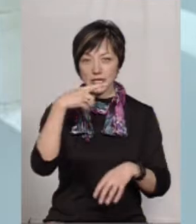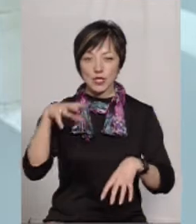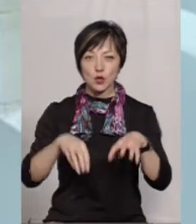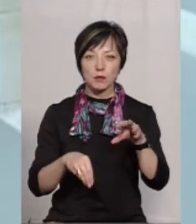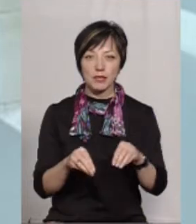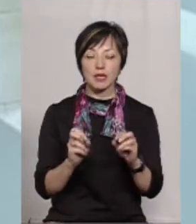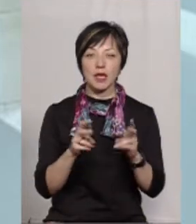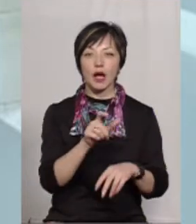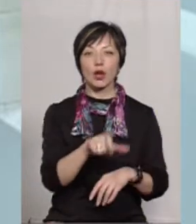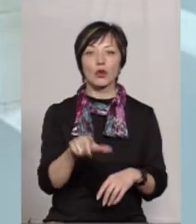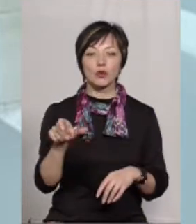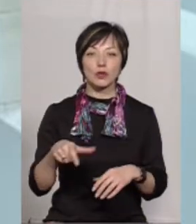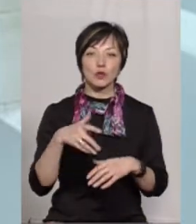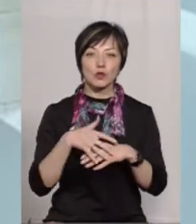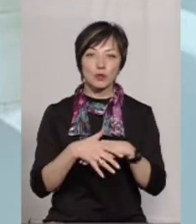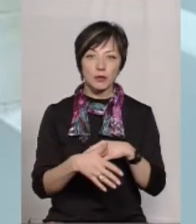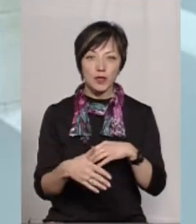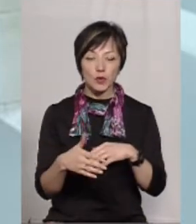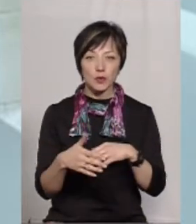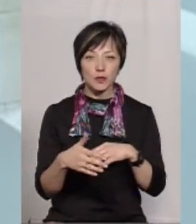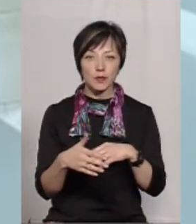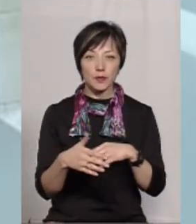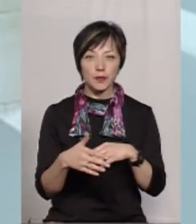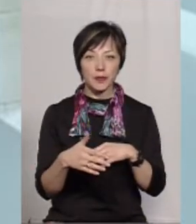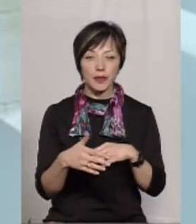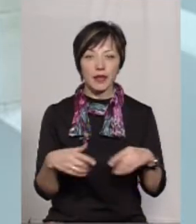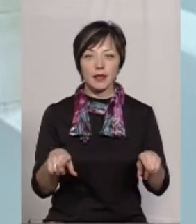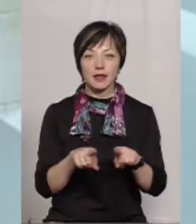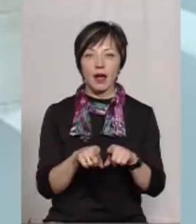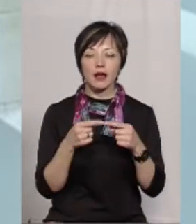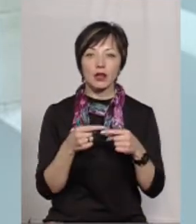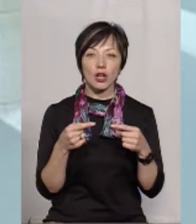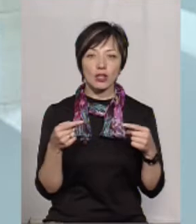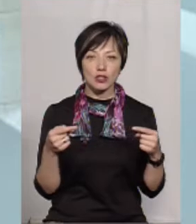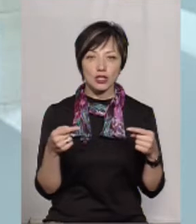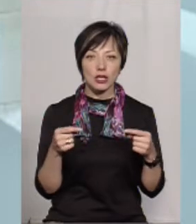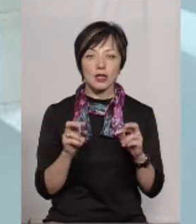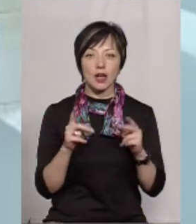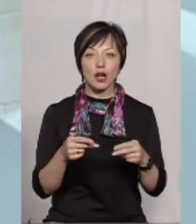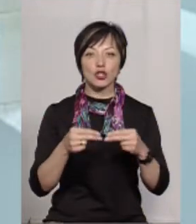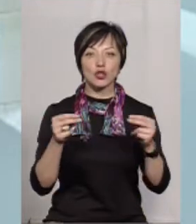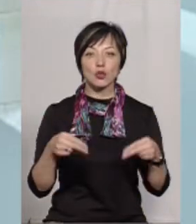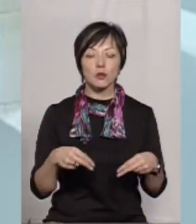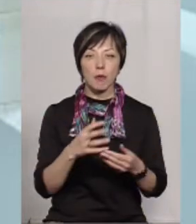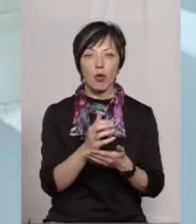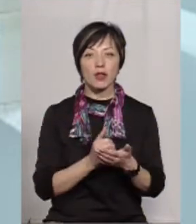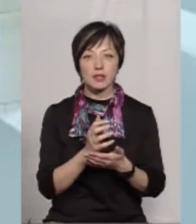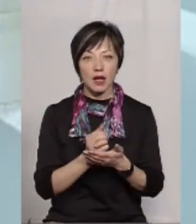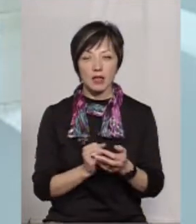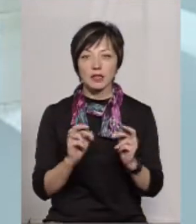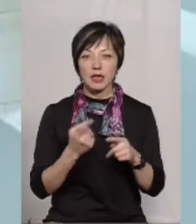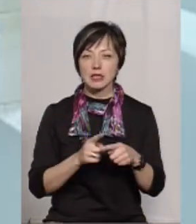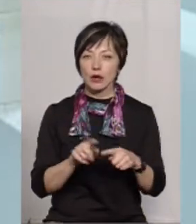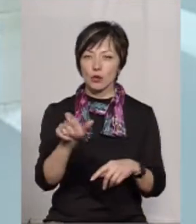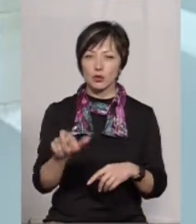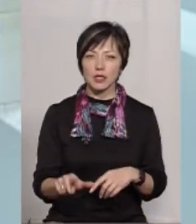Наскільки люди розуміють, партнери розуміють такі речі, як шлюбний потенціал. Наскільки ця